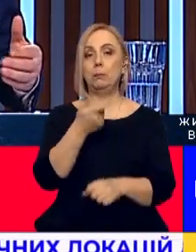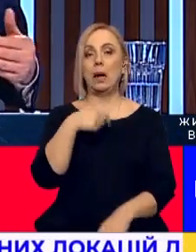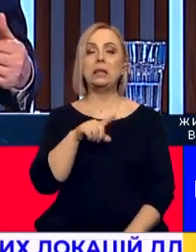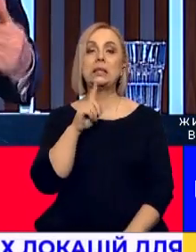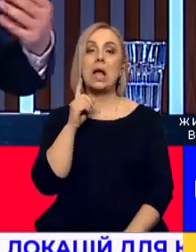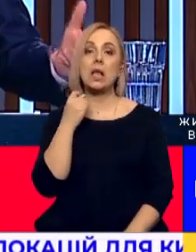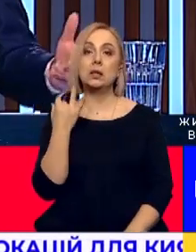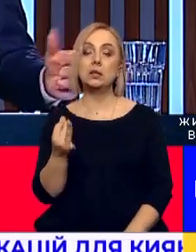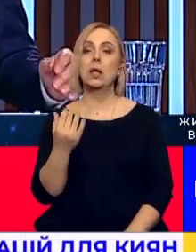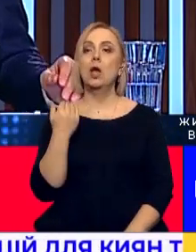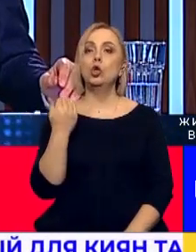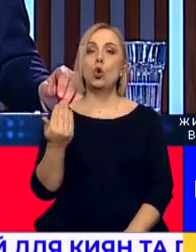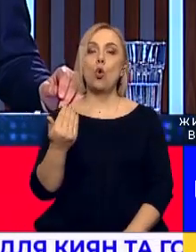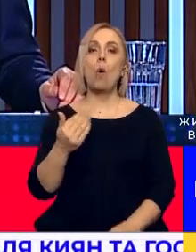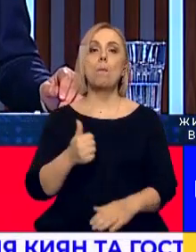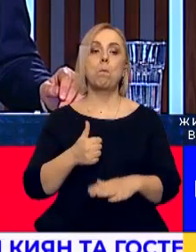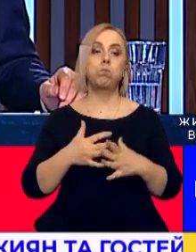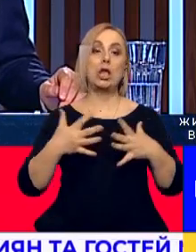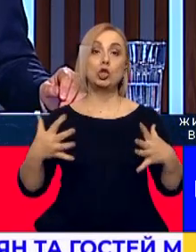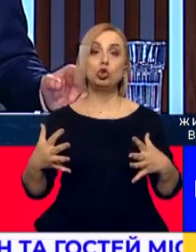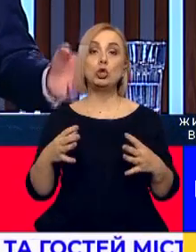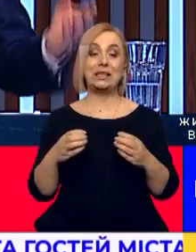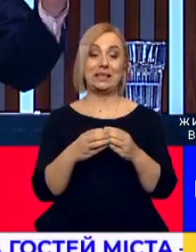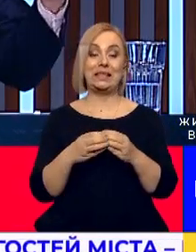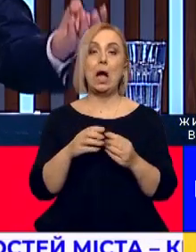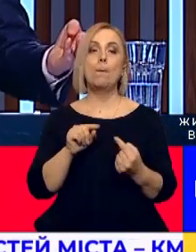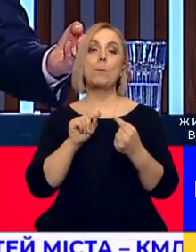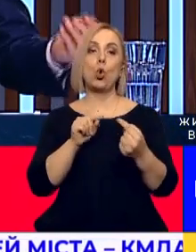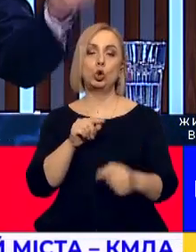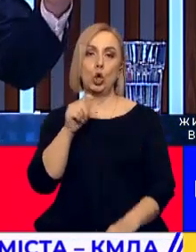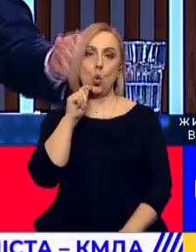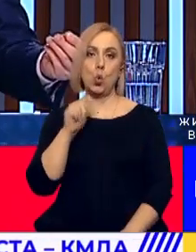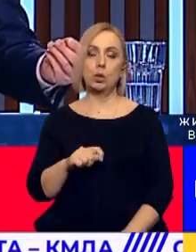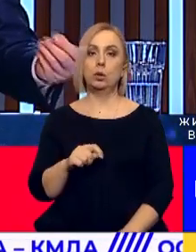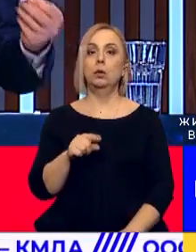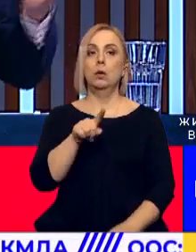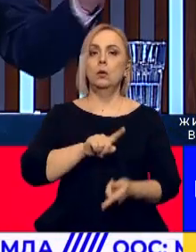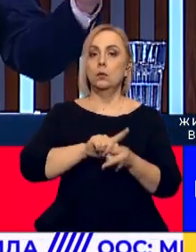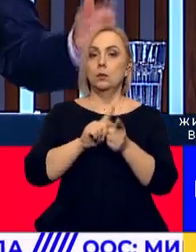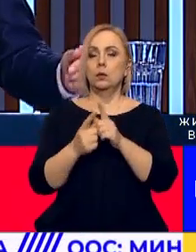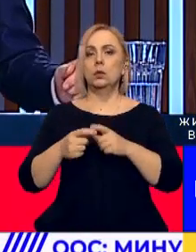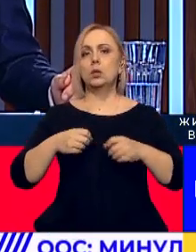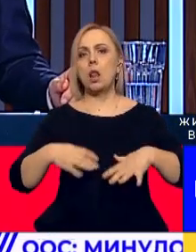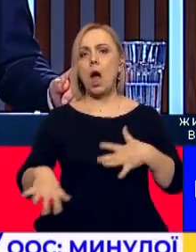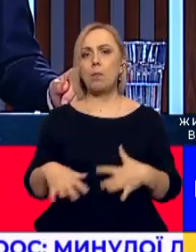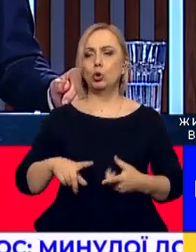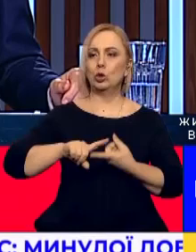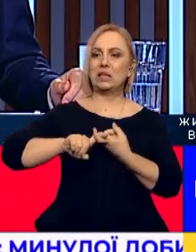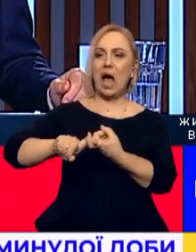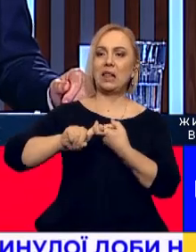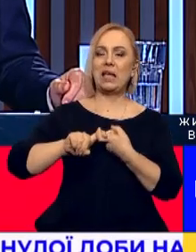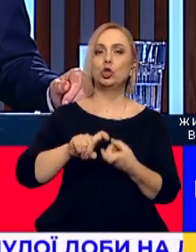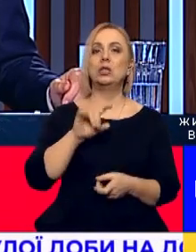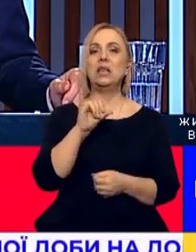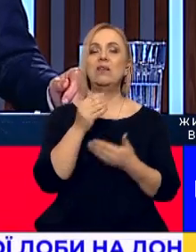парламентська більшість – це все проти України. В результаті їхніх дій Україна стає слабшою, залежною і відсутність перспективи. Ми не